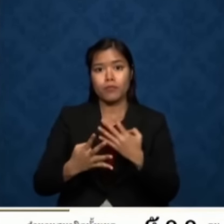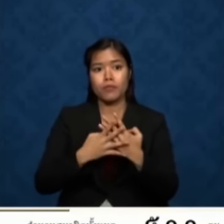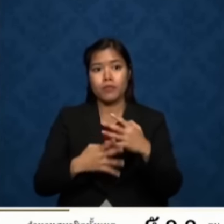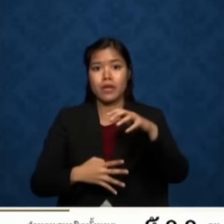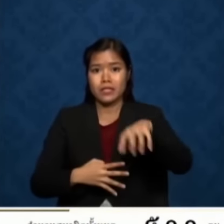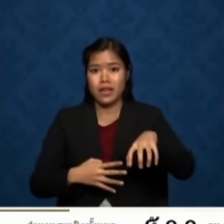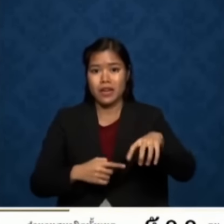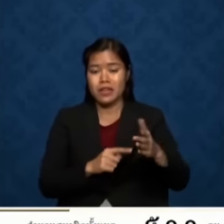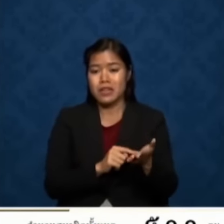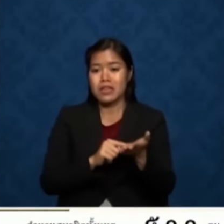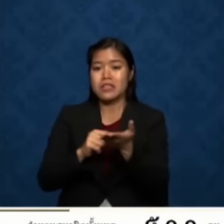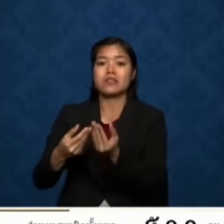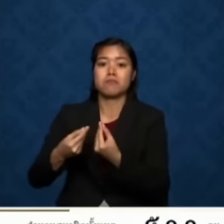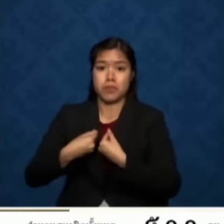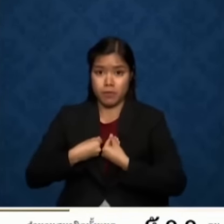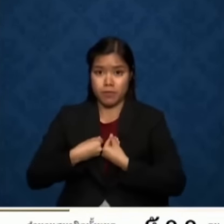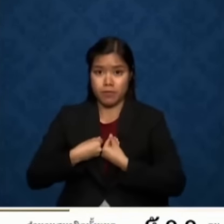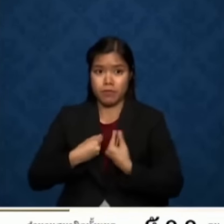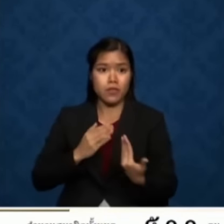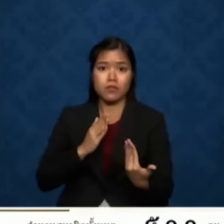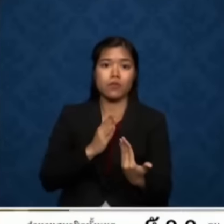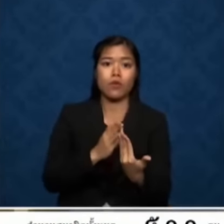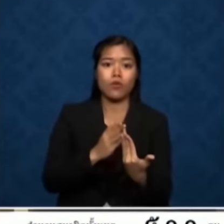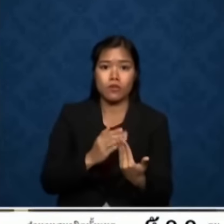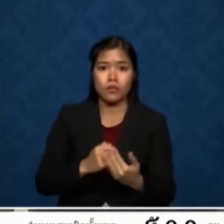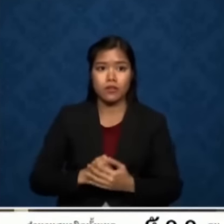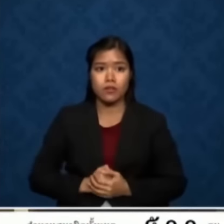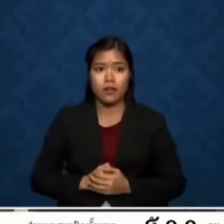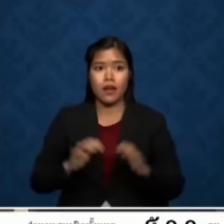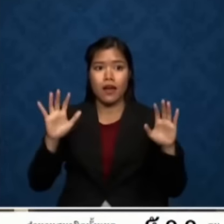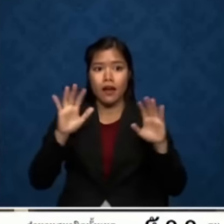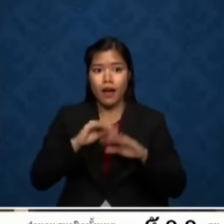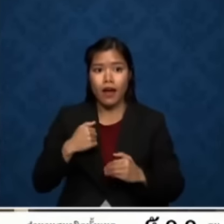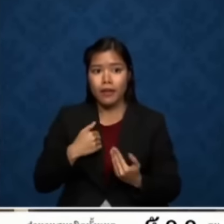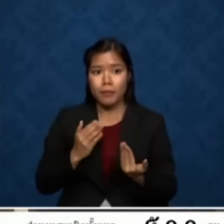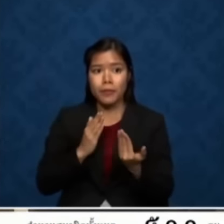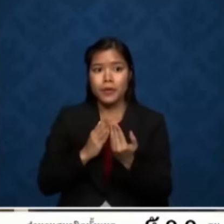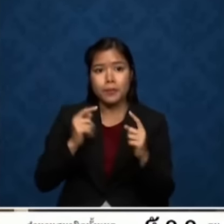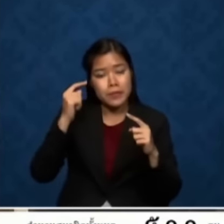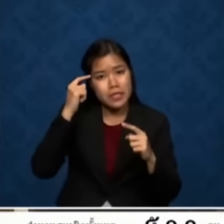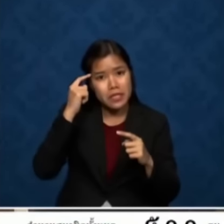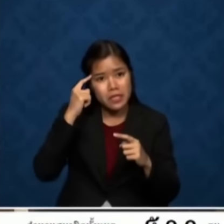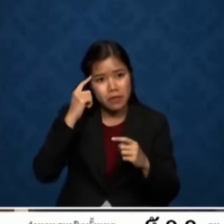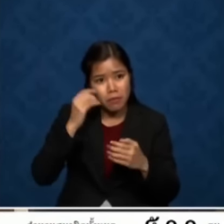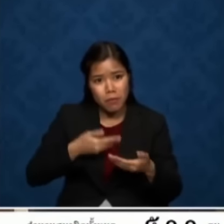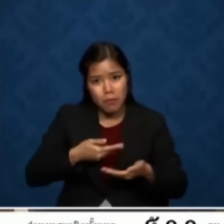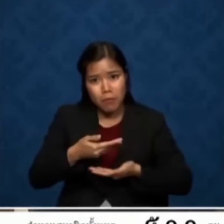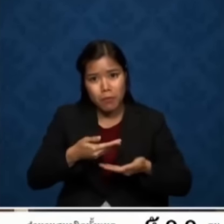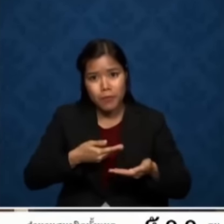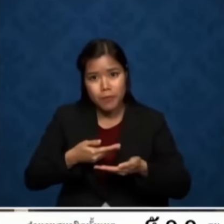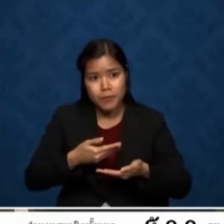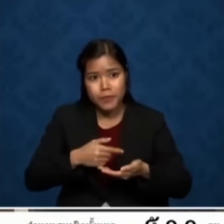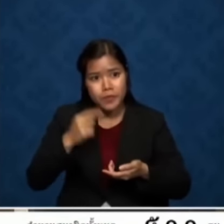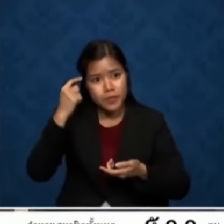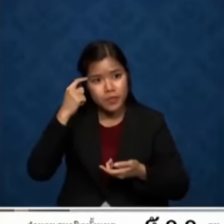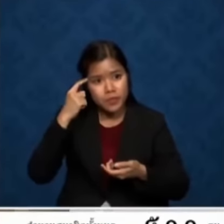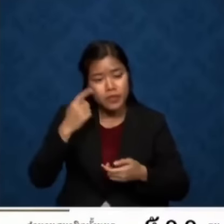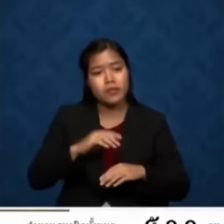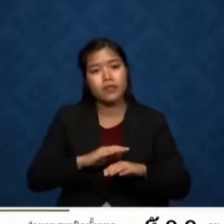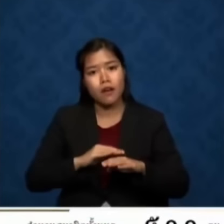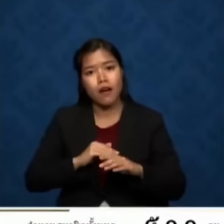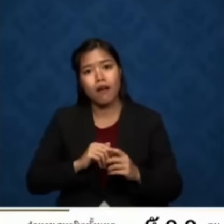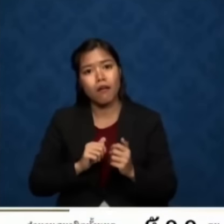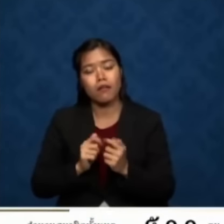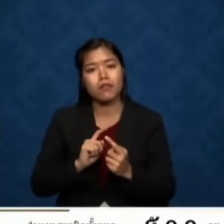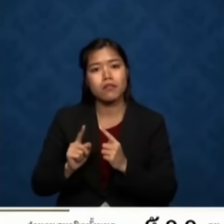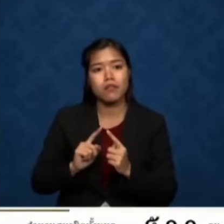ยเหมือนผมกับอธิบดีกรมราชทัณฑ์ส่งคบคิดกันเรื่องท่านอดีตนายกทักษิณท่านทราบไห